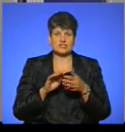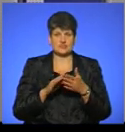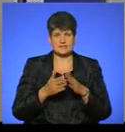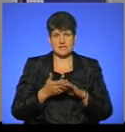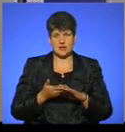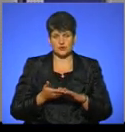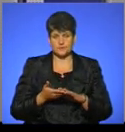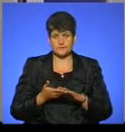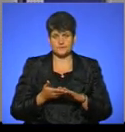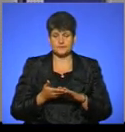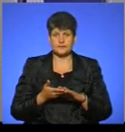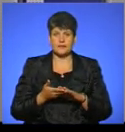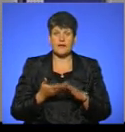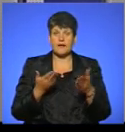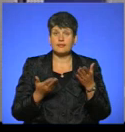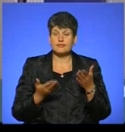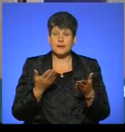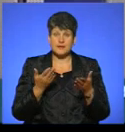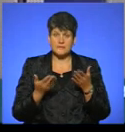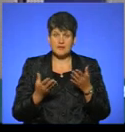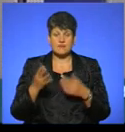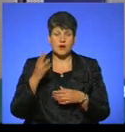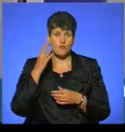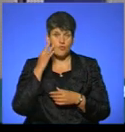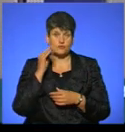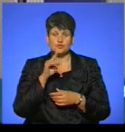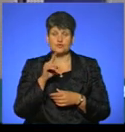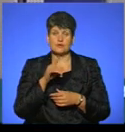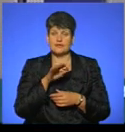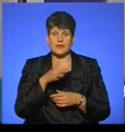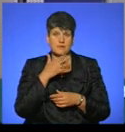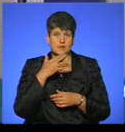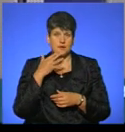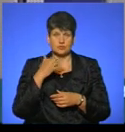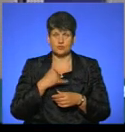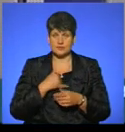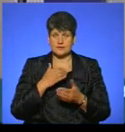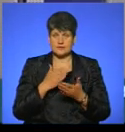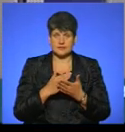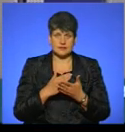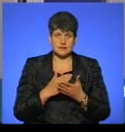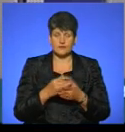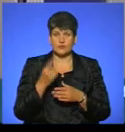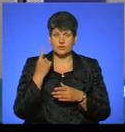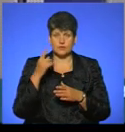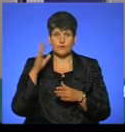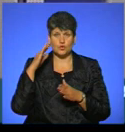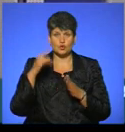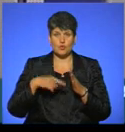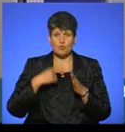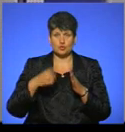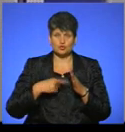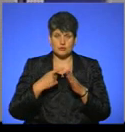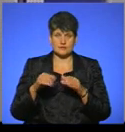Ну, але враховуючи, що не так багато вже в нас є і водномоторних засобів